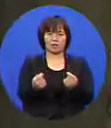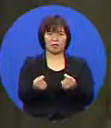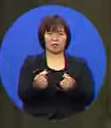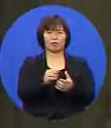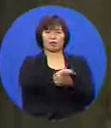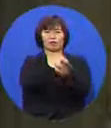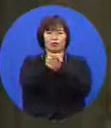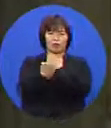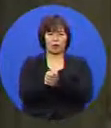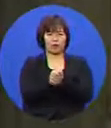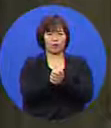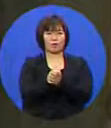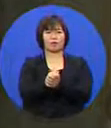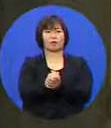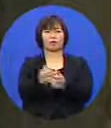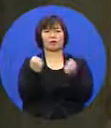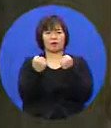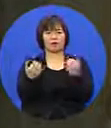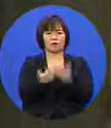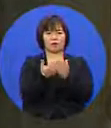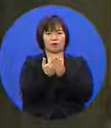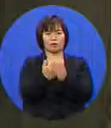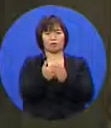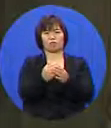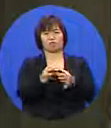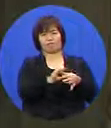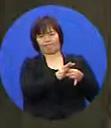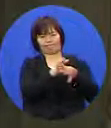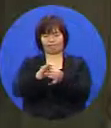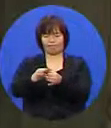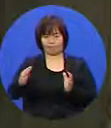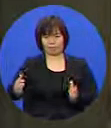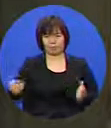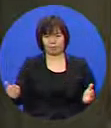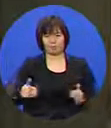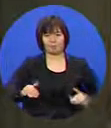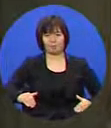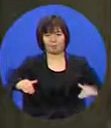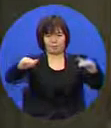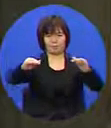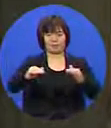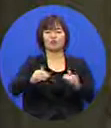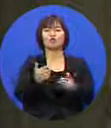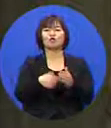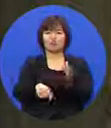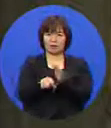우애와 협력과 화해의 관계로 나아갈 수 있도록